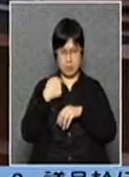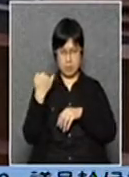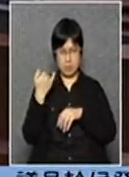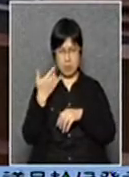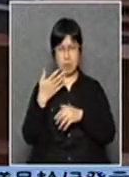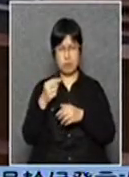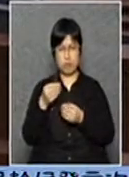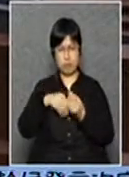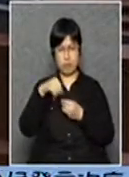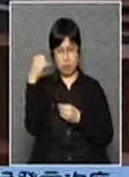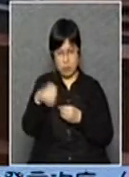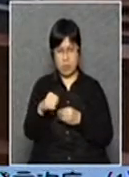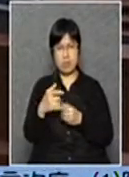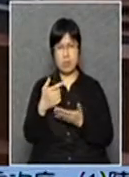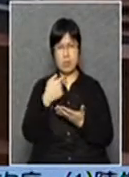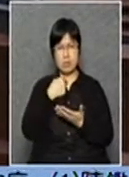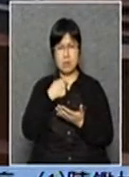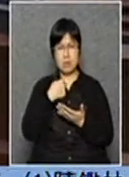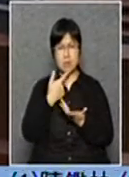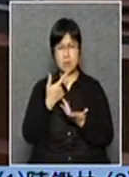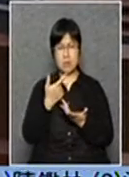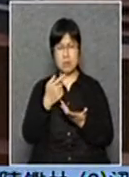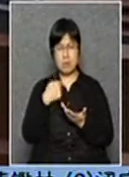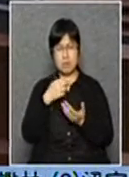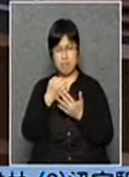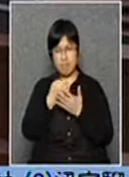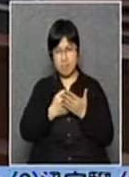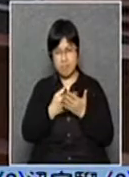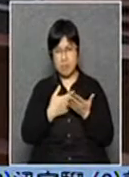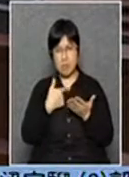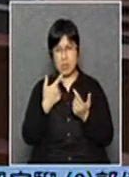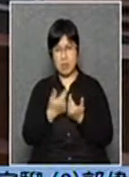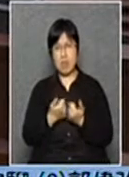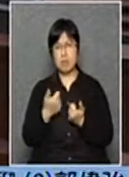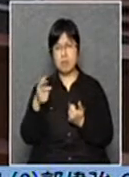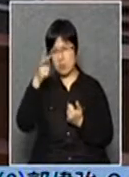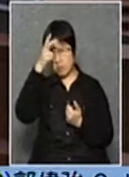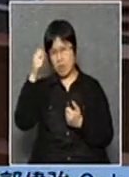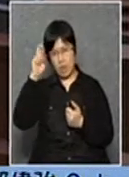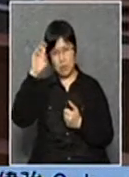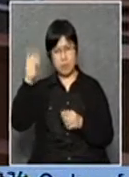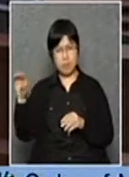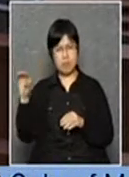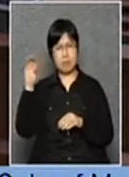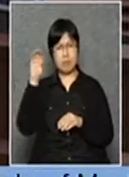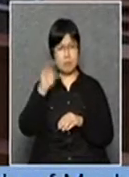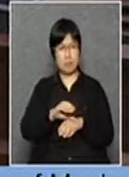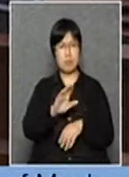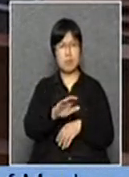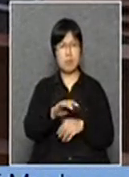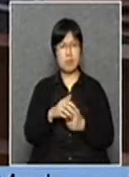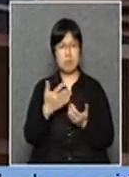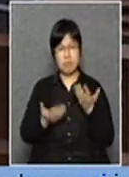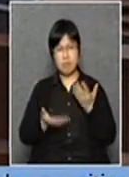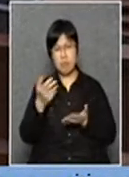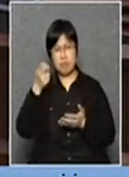夠錢啦，或者預計有啲乜嘢嘅客觀啲嘅條件咧，係符合咗之後咧，政府可以考慮注資，又或者考